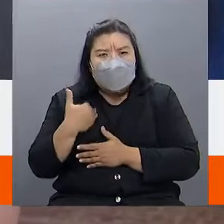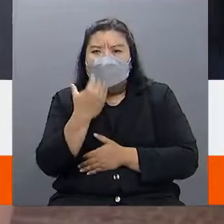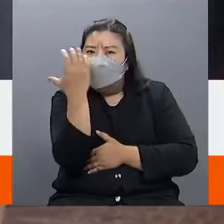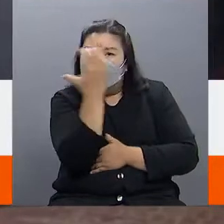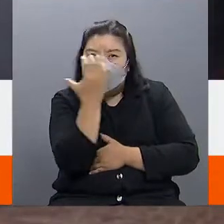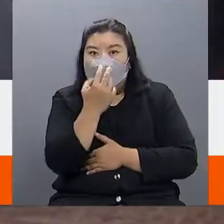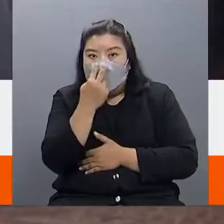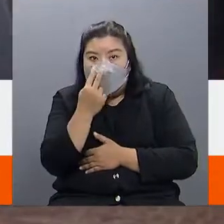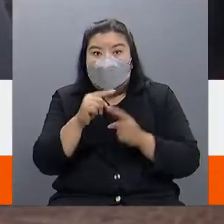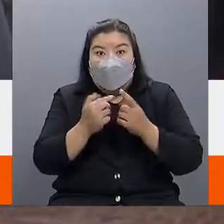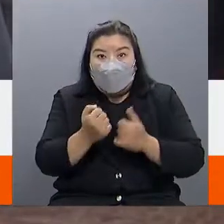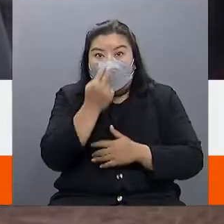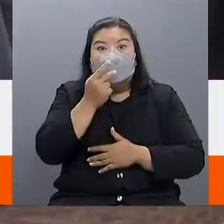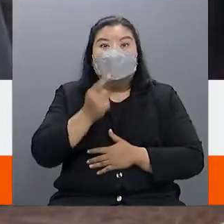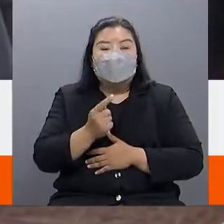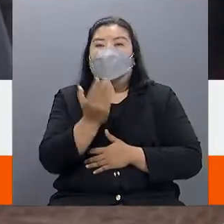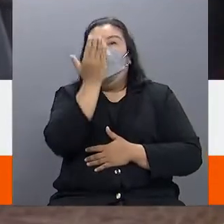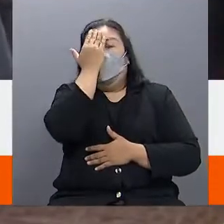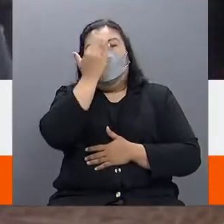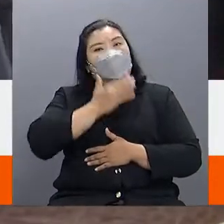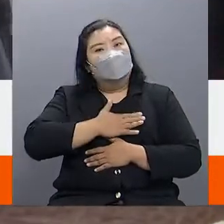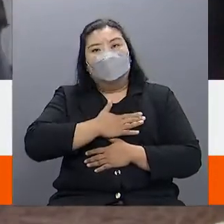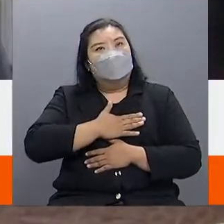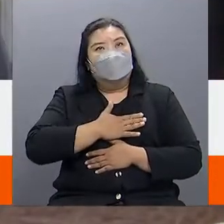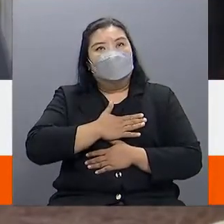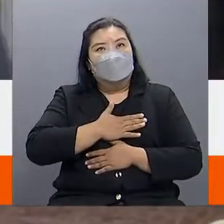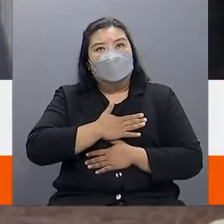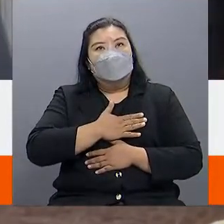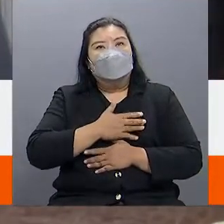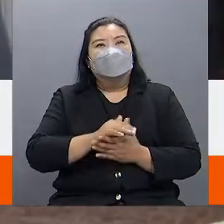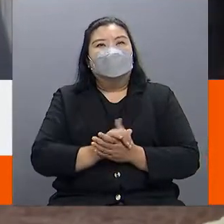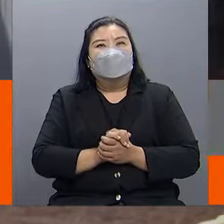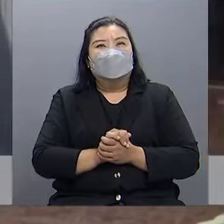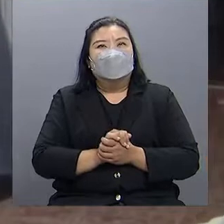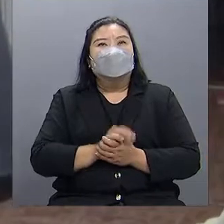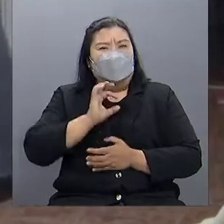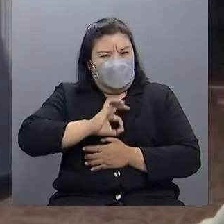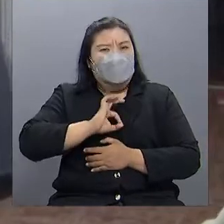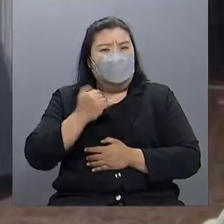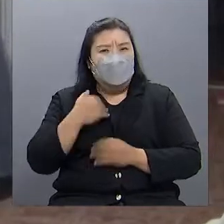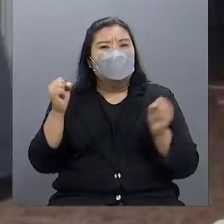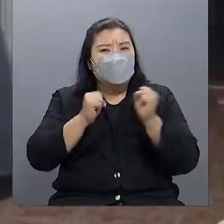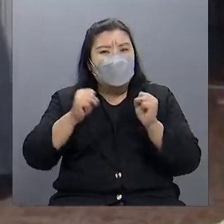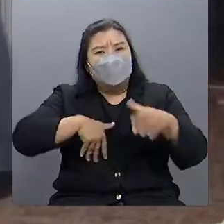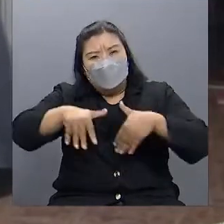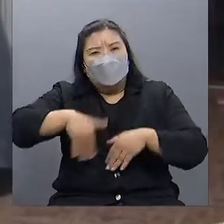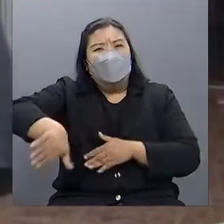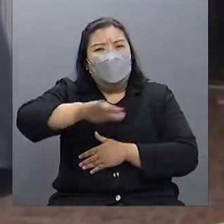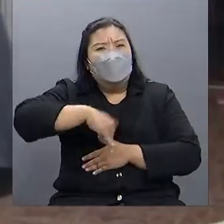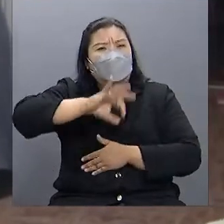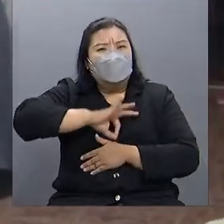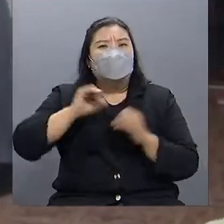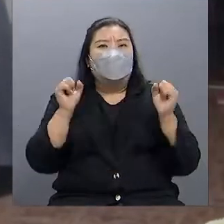ในพื้นที่ชาวบ้านก็หวาดกลัวเหมือนกันนะไม่เคยได้ยินเสีย